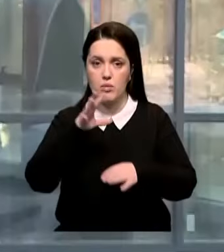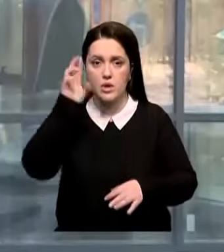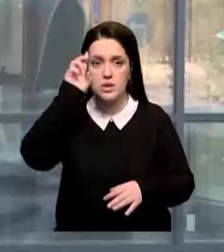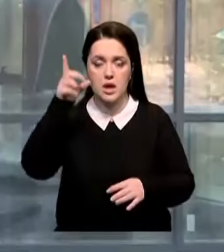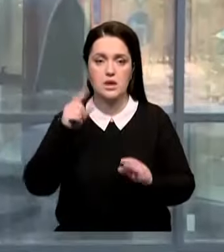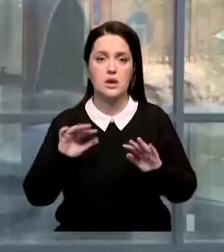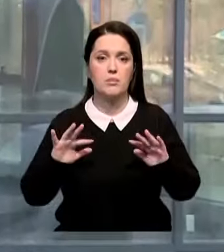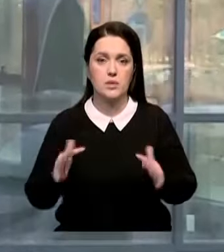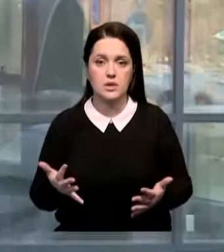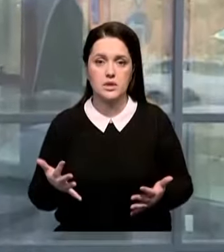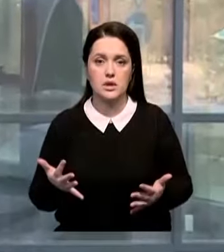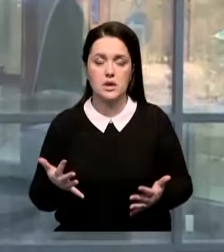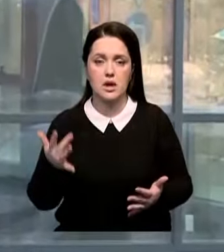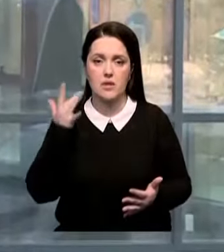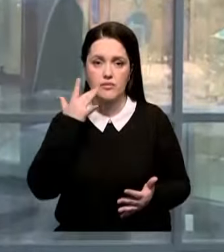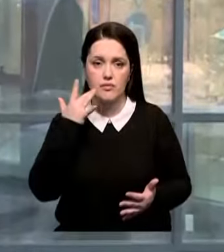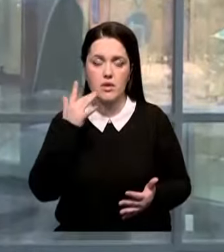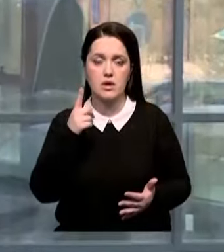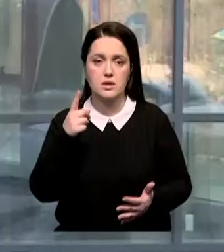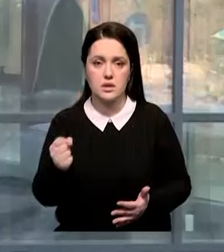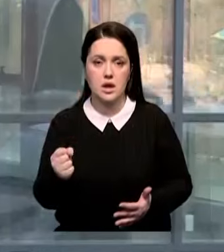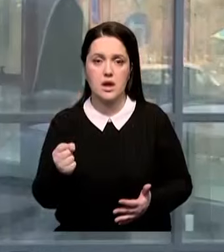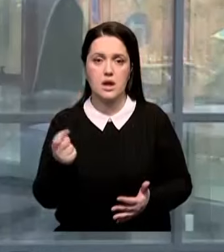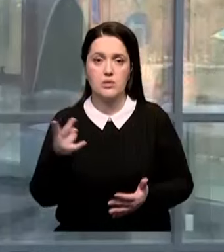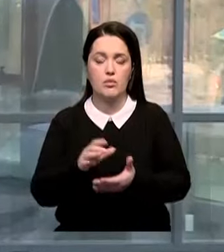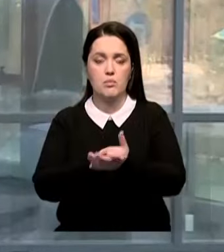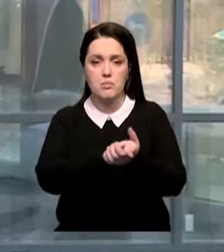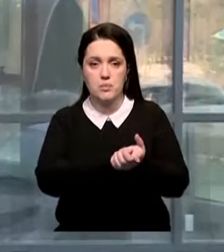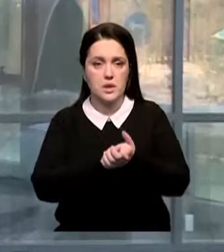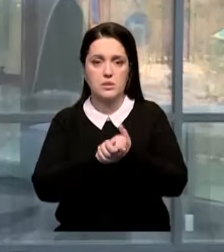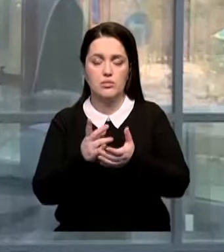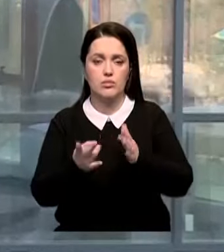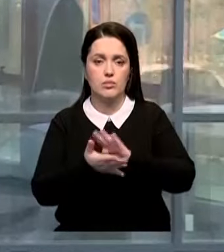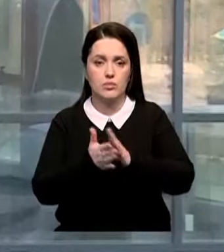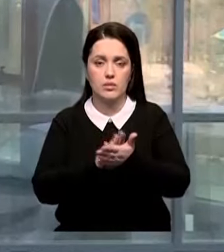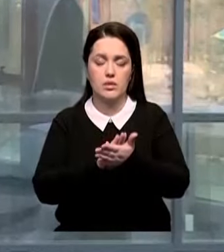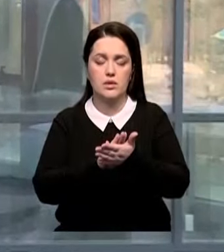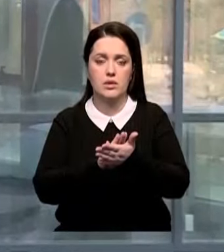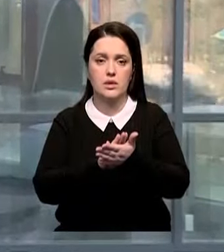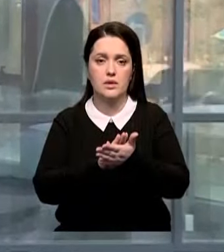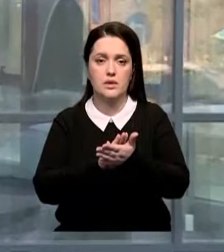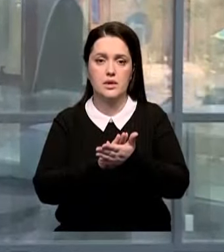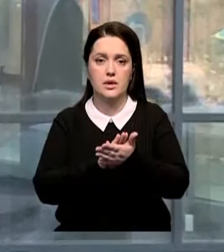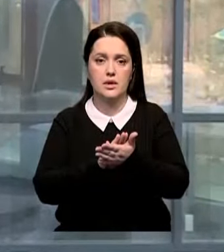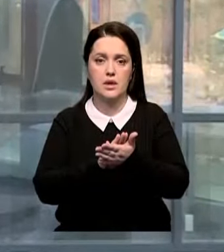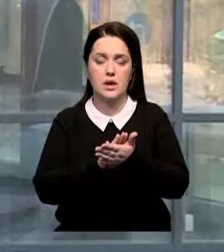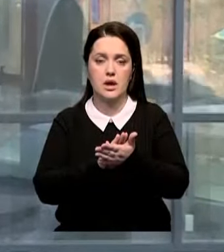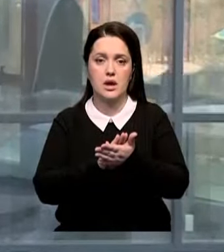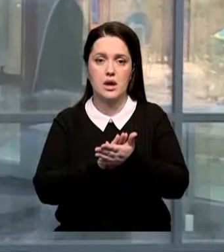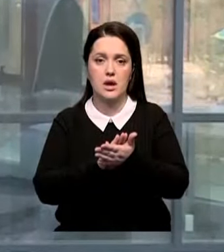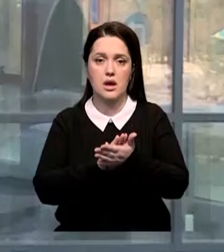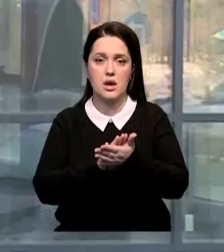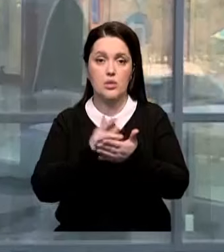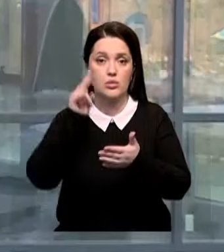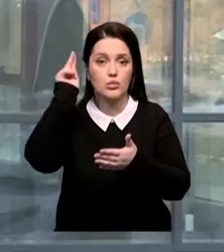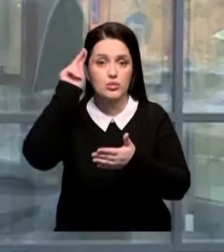ни происходило, и всегда выступает за мирное урегулирование ситуации. И в то же время нужно учиться на